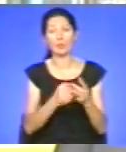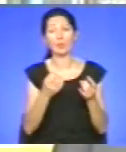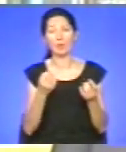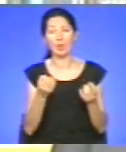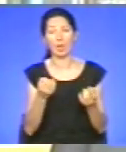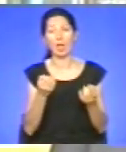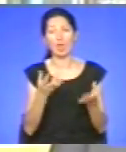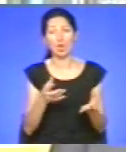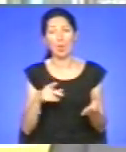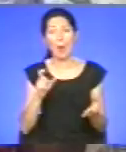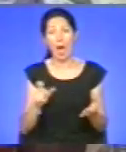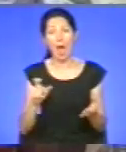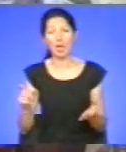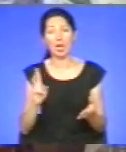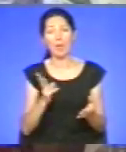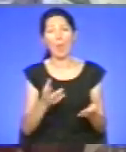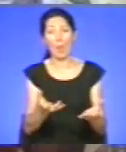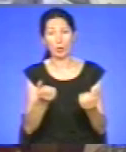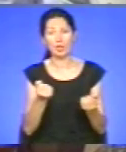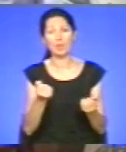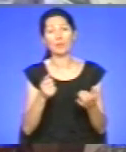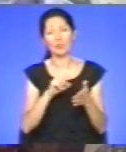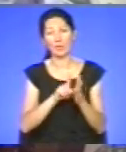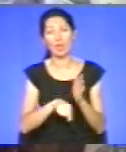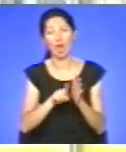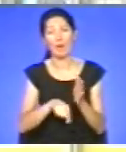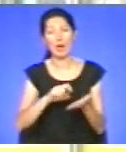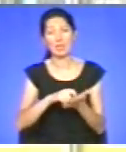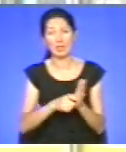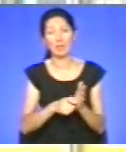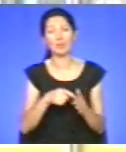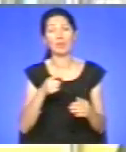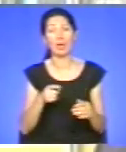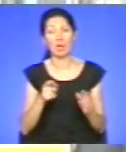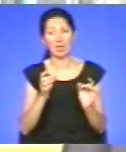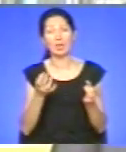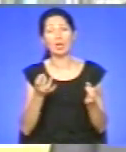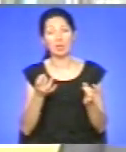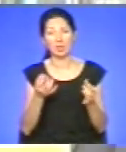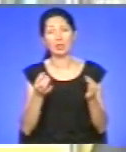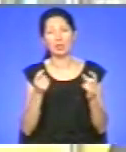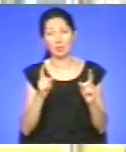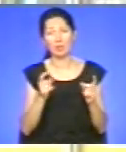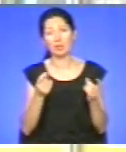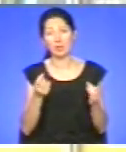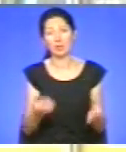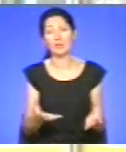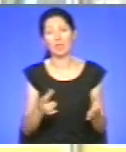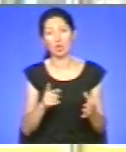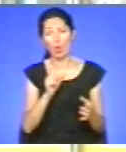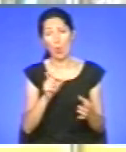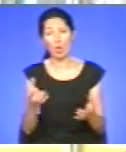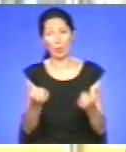к получению именно доступного жилья. Действительно, чтобы граждане получили это доступное жилье,